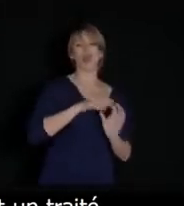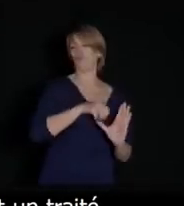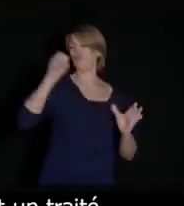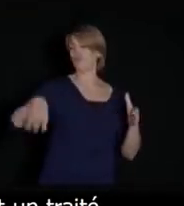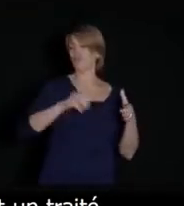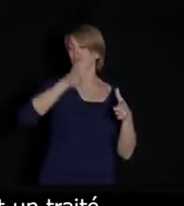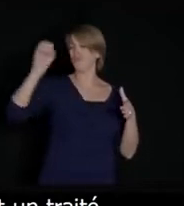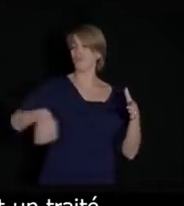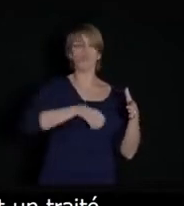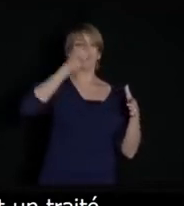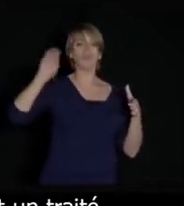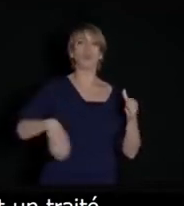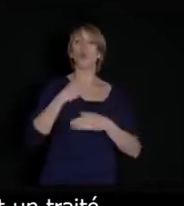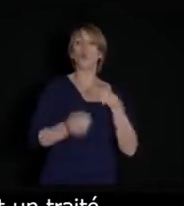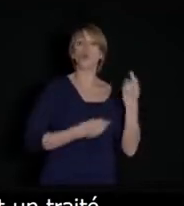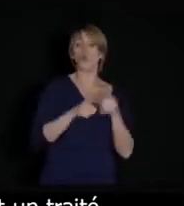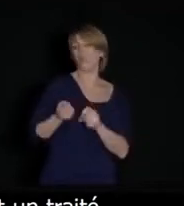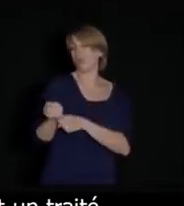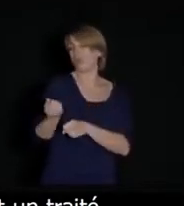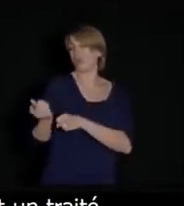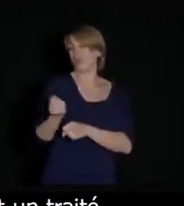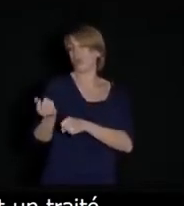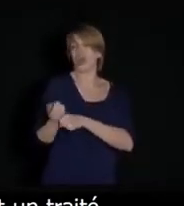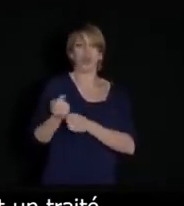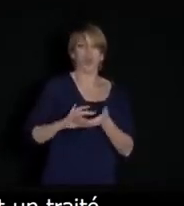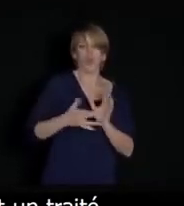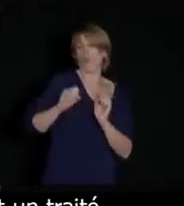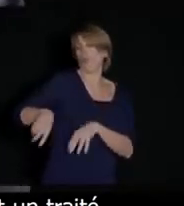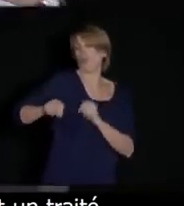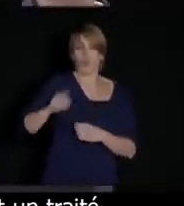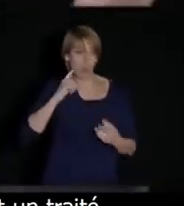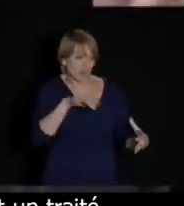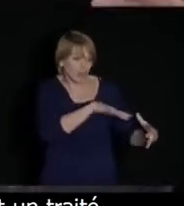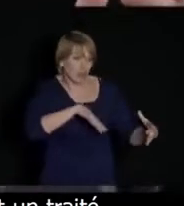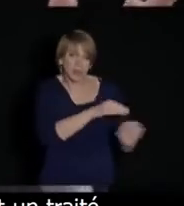paquebot, des sacs de poubelle, qui veut déverser dedans tout ce qu'il a